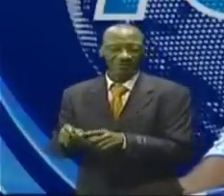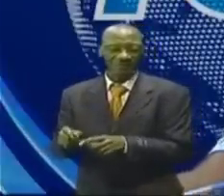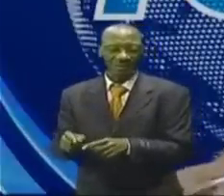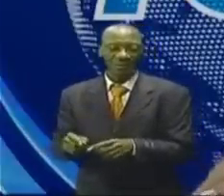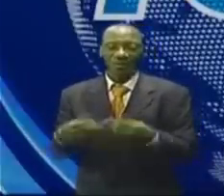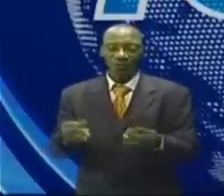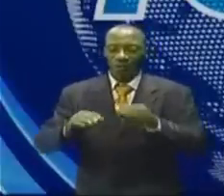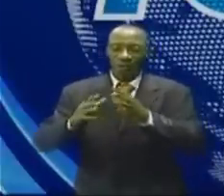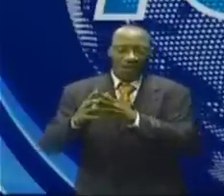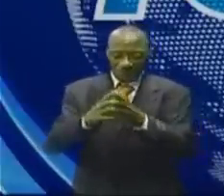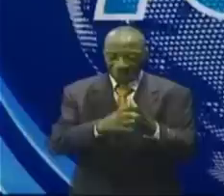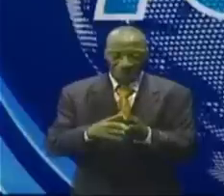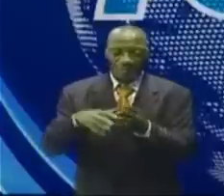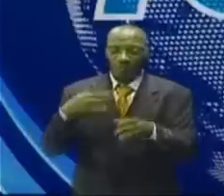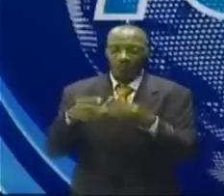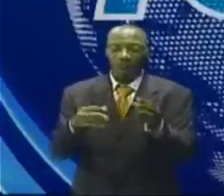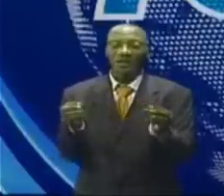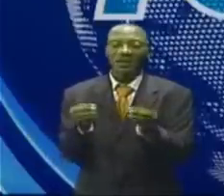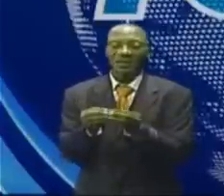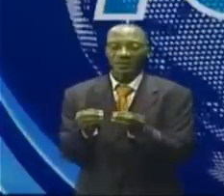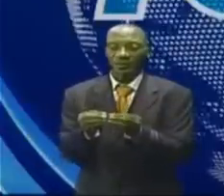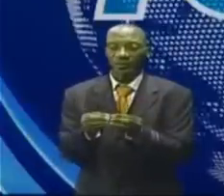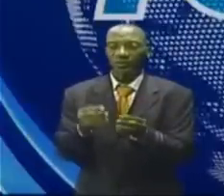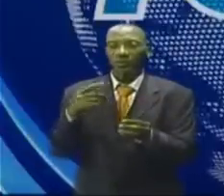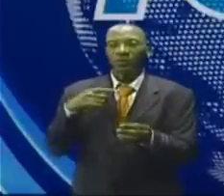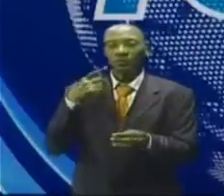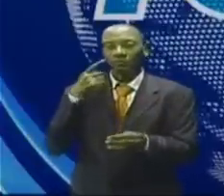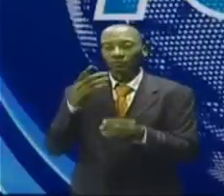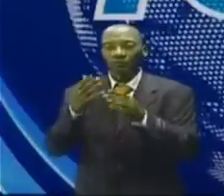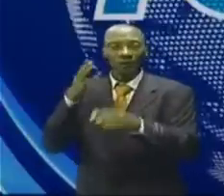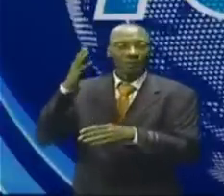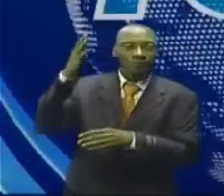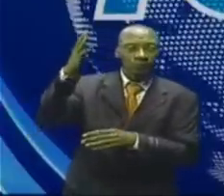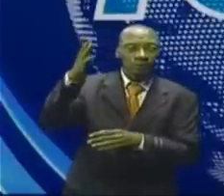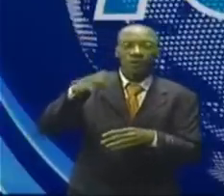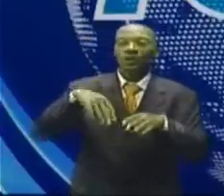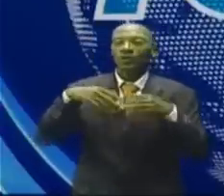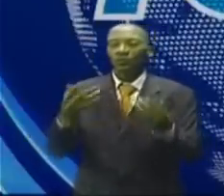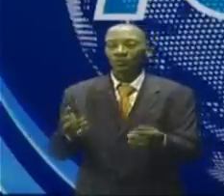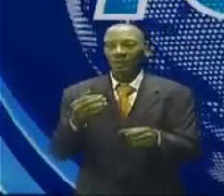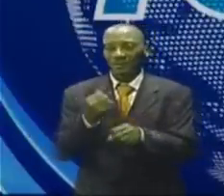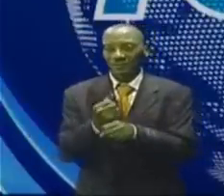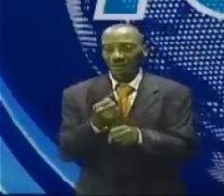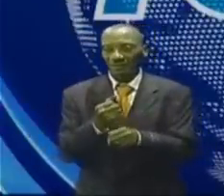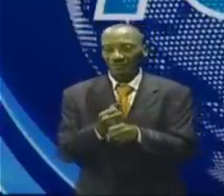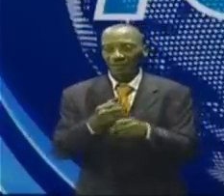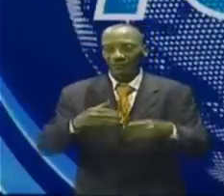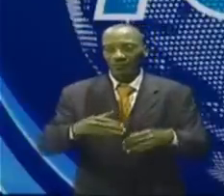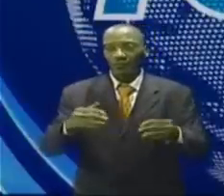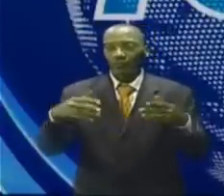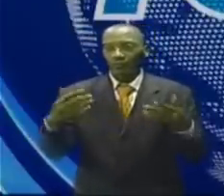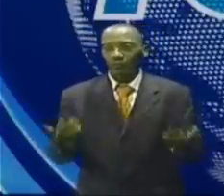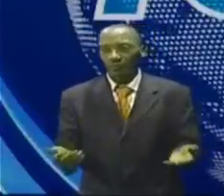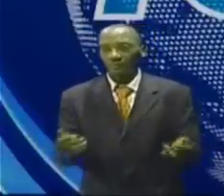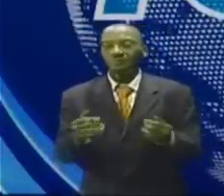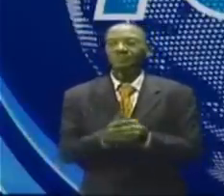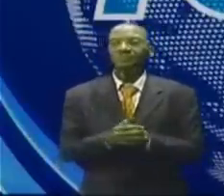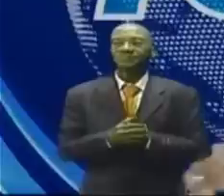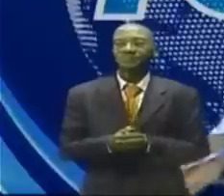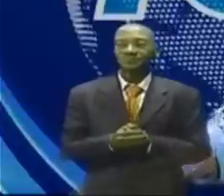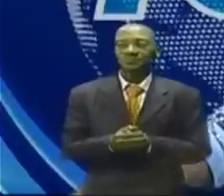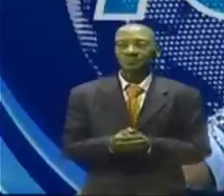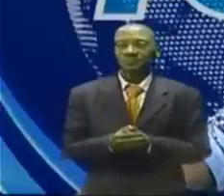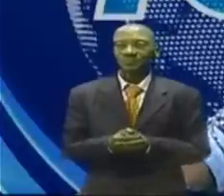l'accent sur les contours de la construction de la nouvelle aérogare de la ville de Kolwezi et de la route Kolwezi-Solwezi. À